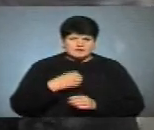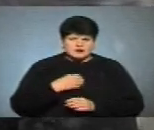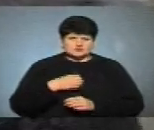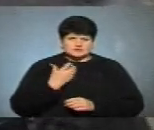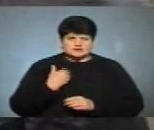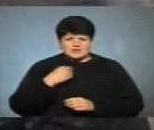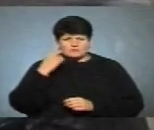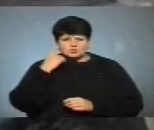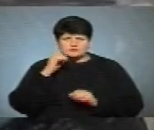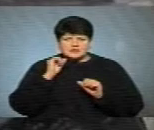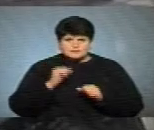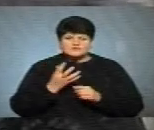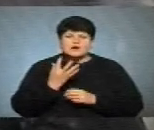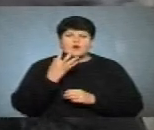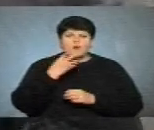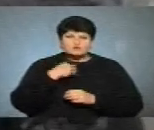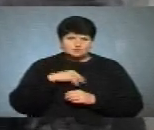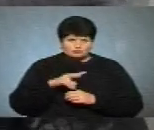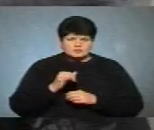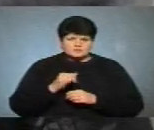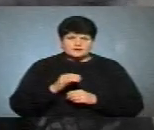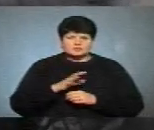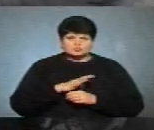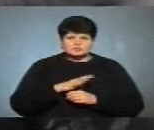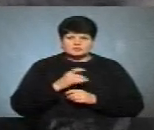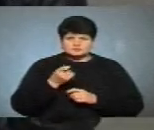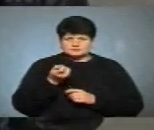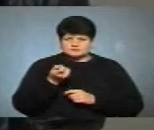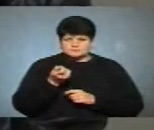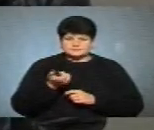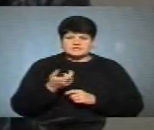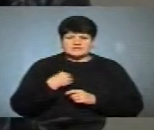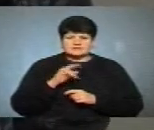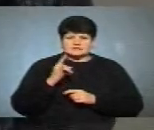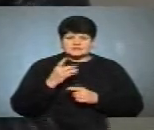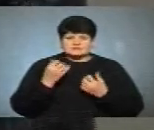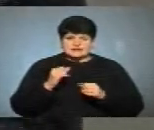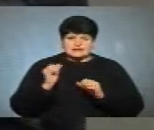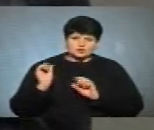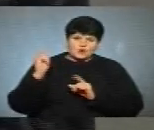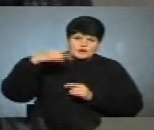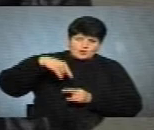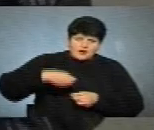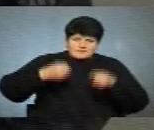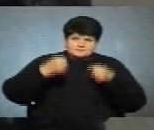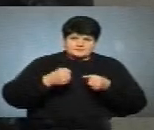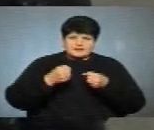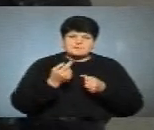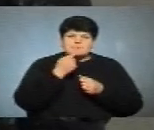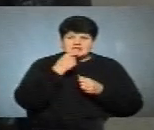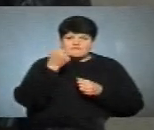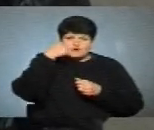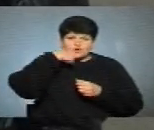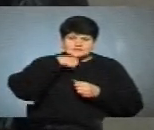Я подумала, може щось вона ковтнула. Ну була чуть-чуть турбіночка малесенька. Я дитину що взяла до гори, ногами перевернула, беру пальця в рот,